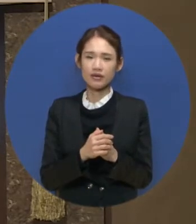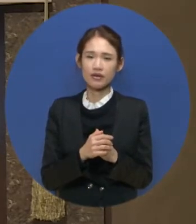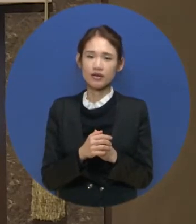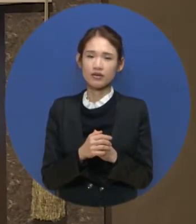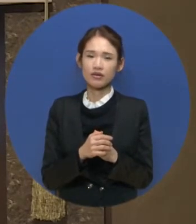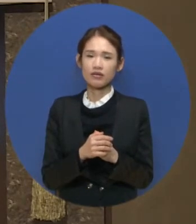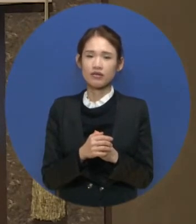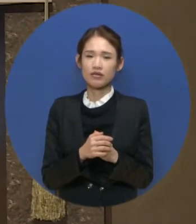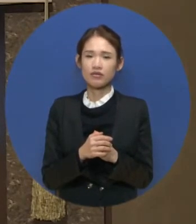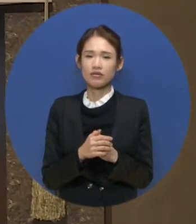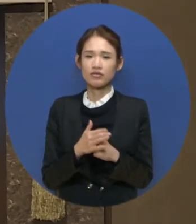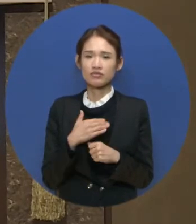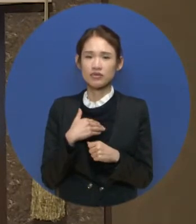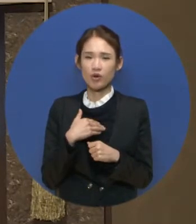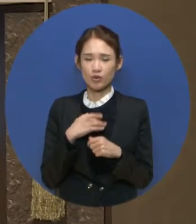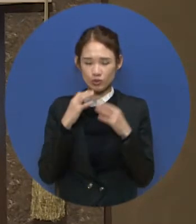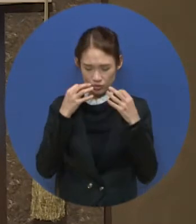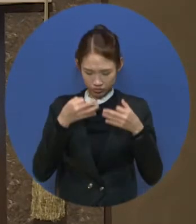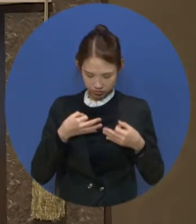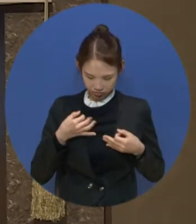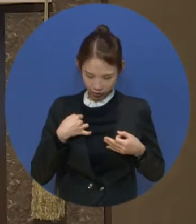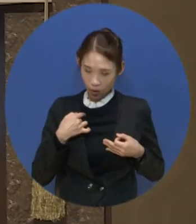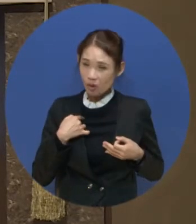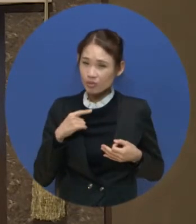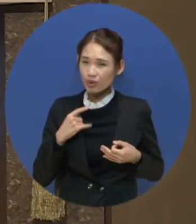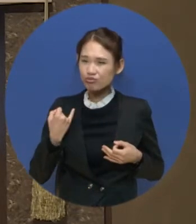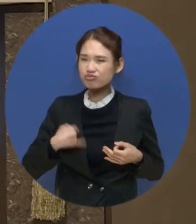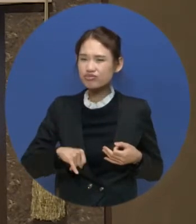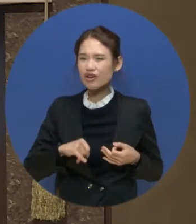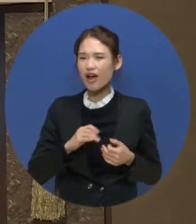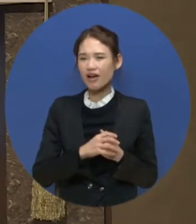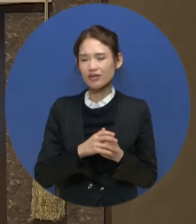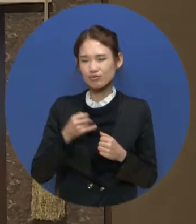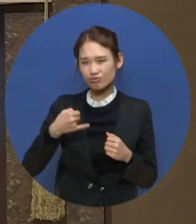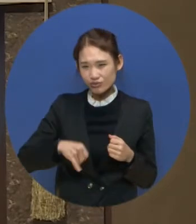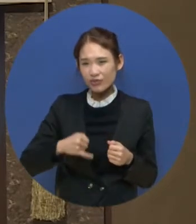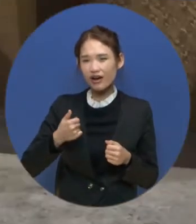그래서, 저도 제가 보면 이렇게 좀 불량